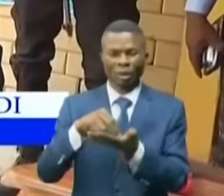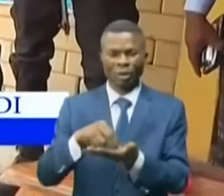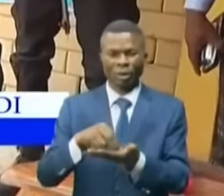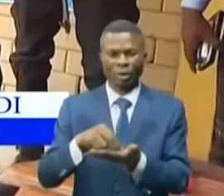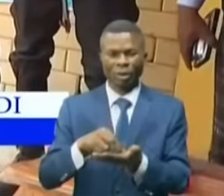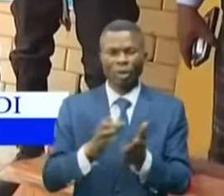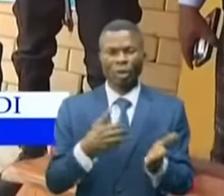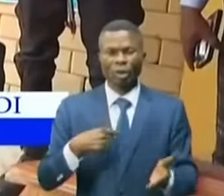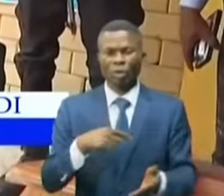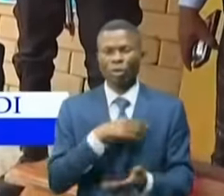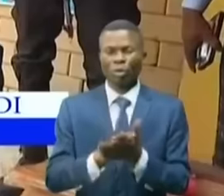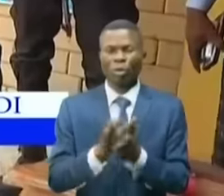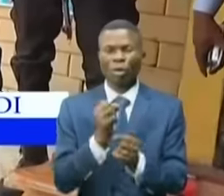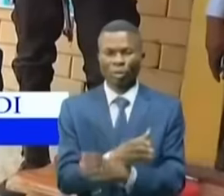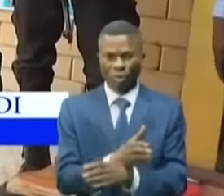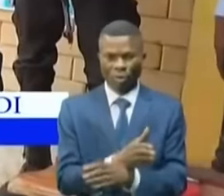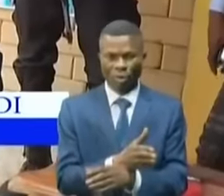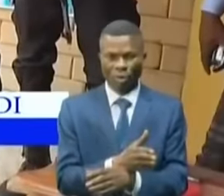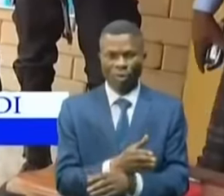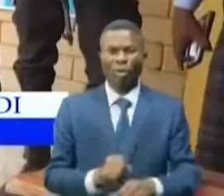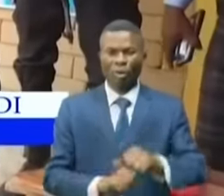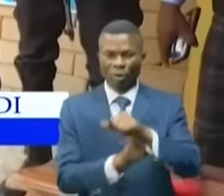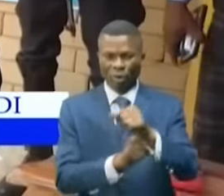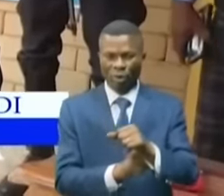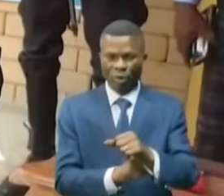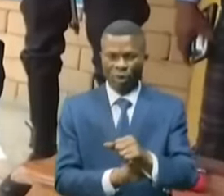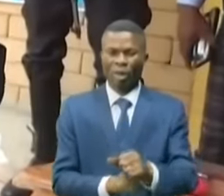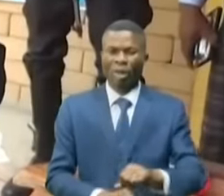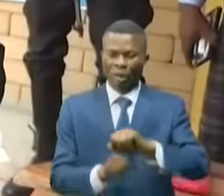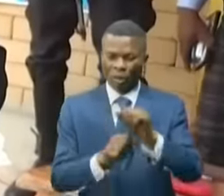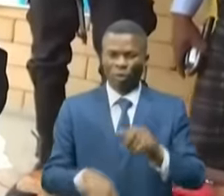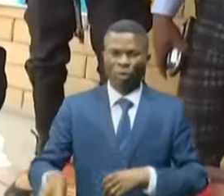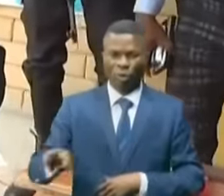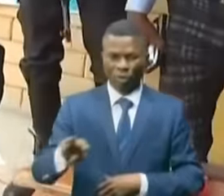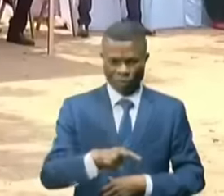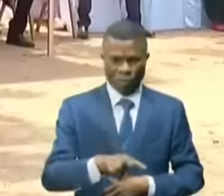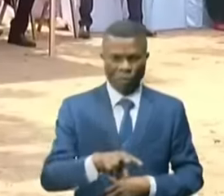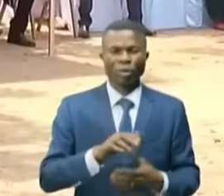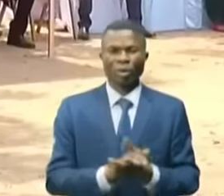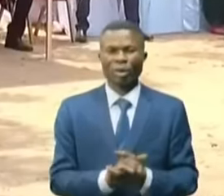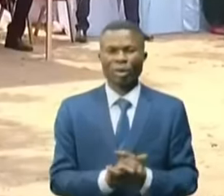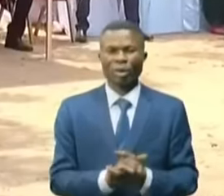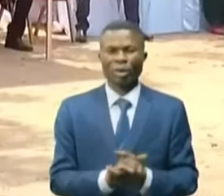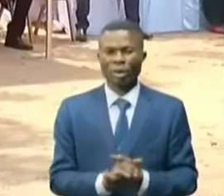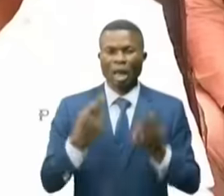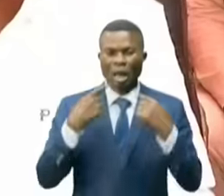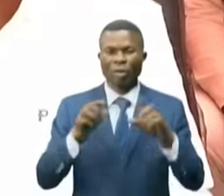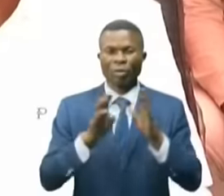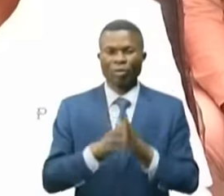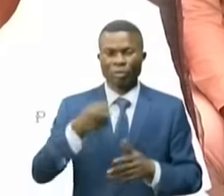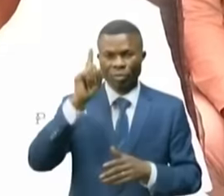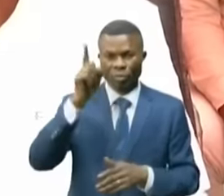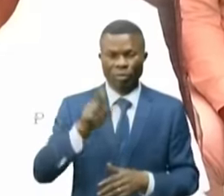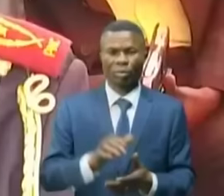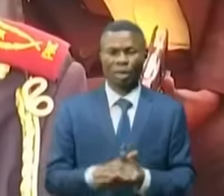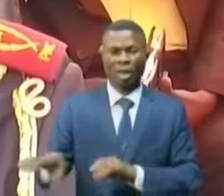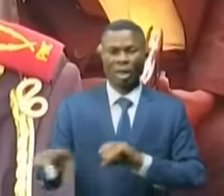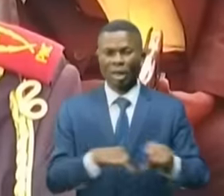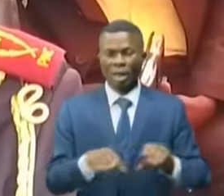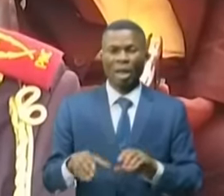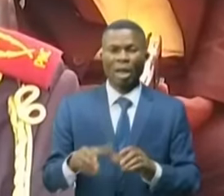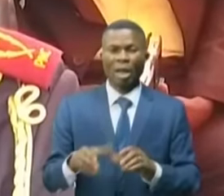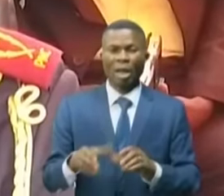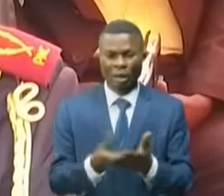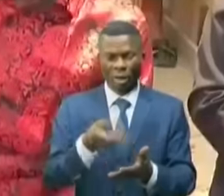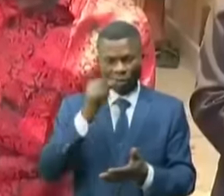disposés à vous soutenir et à vous accompagner. J'ai dit, je vous remercie. Signalons que la première cérémonie de ces